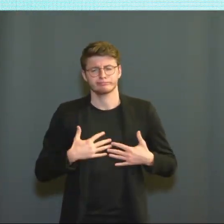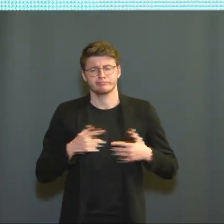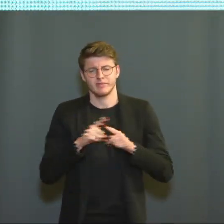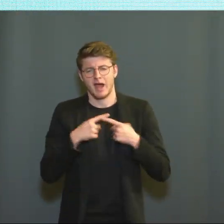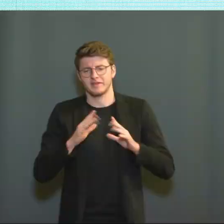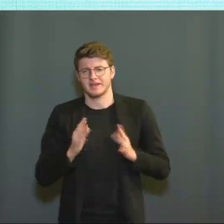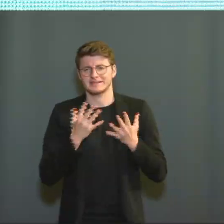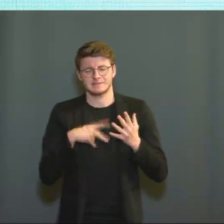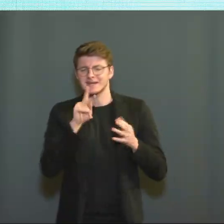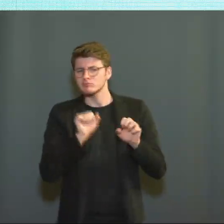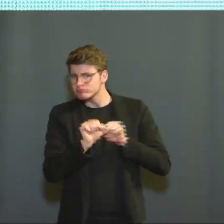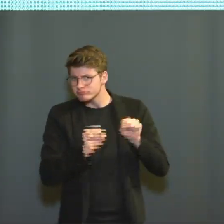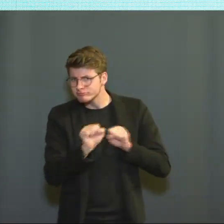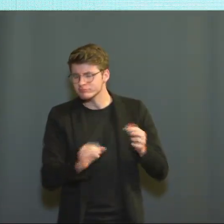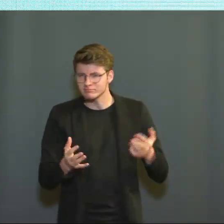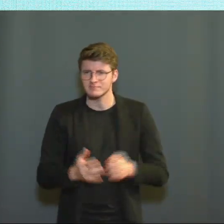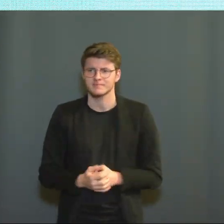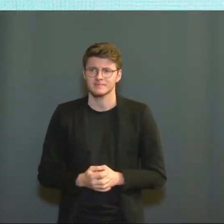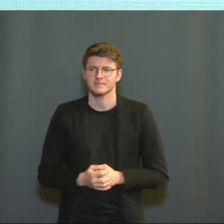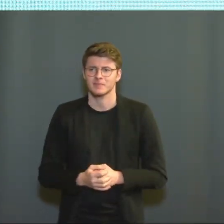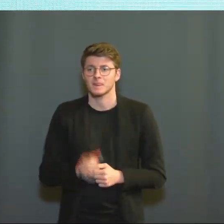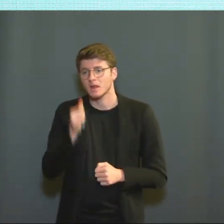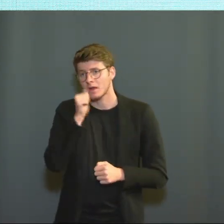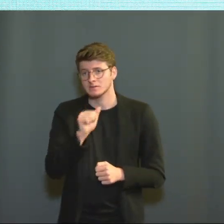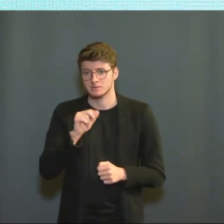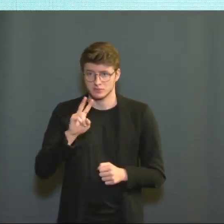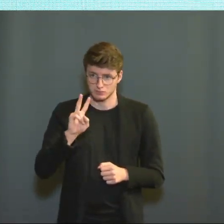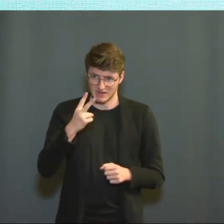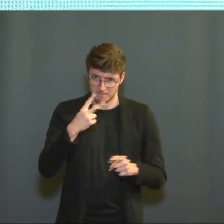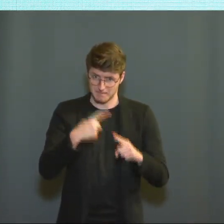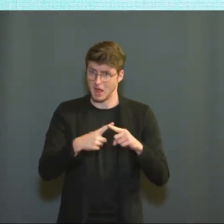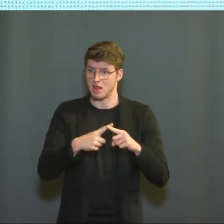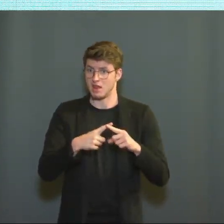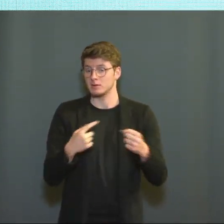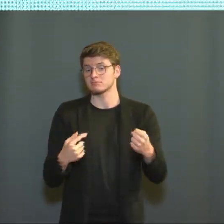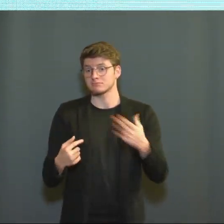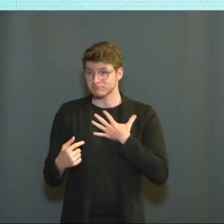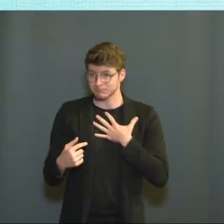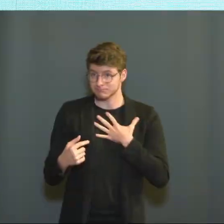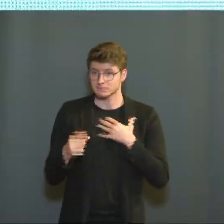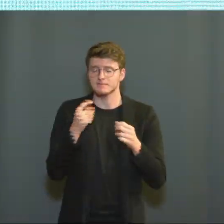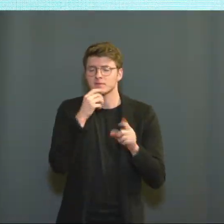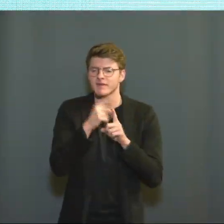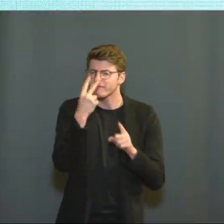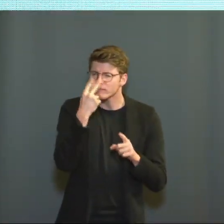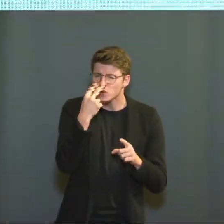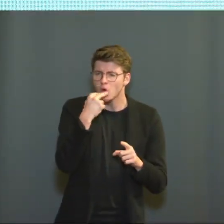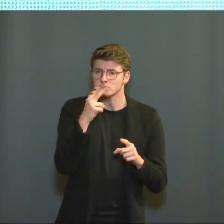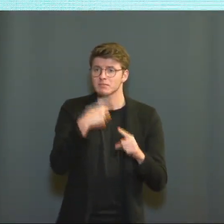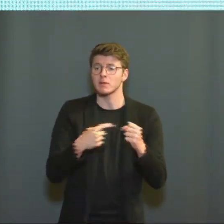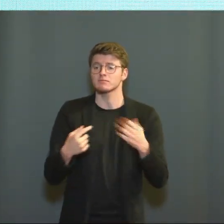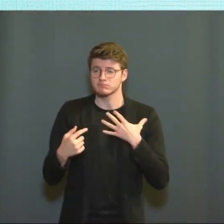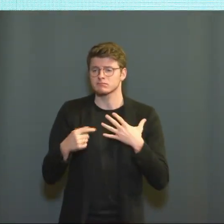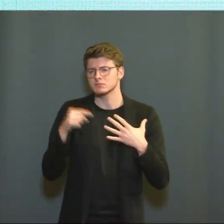wordt blootgesteld. En wanneer we een tweede keer met een van die verkoudheidscoronavirussen worden besmet, gaat dat meestal gepaard